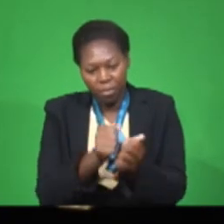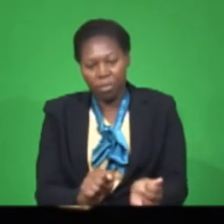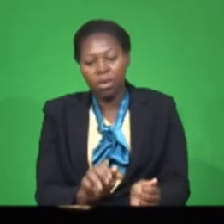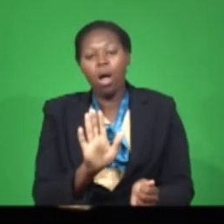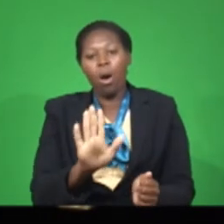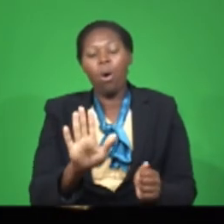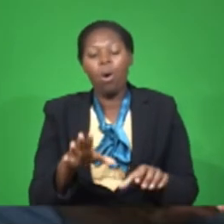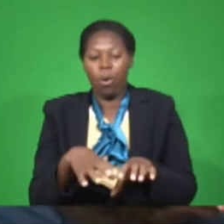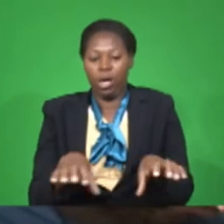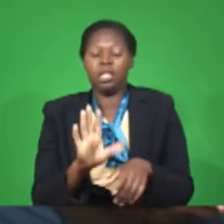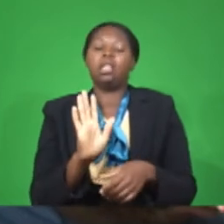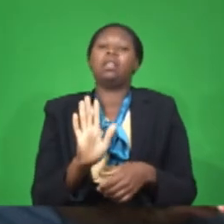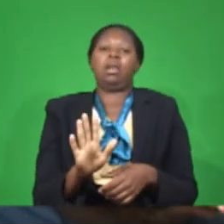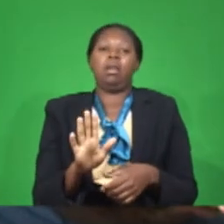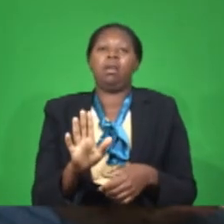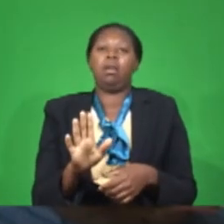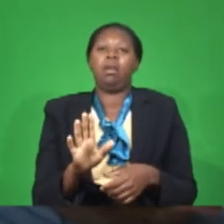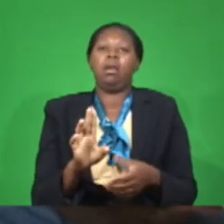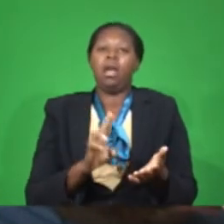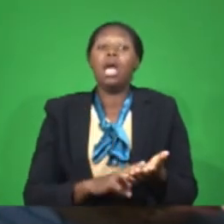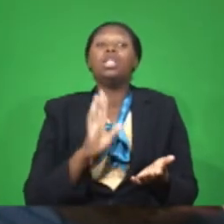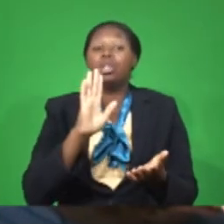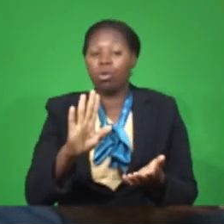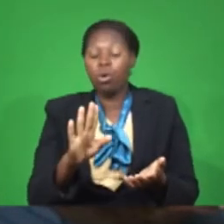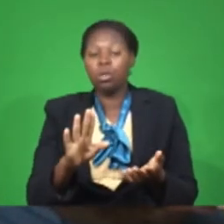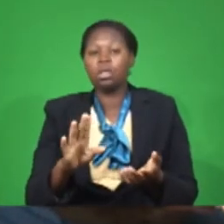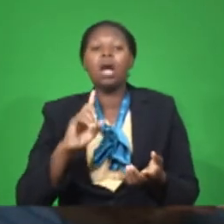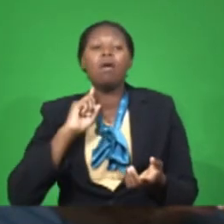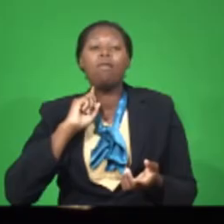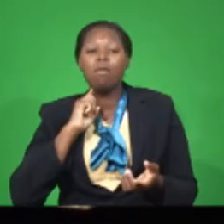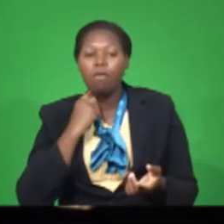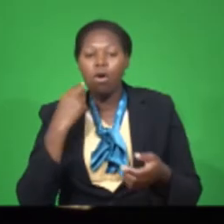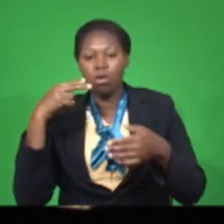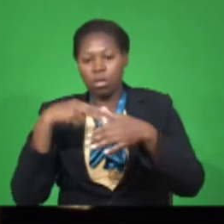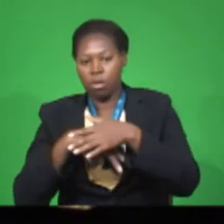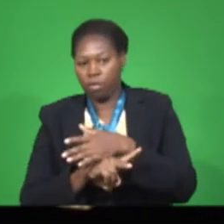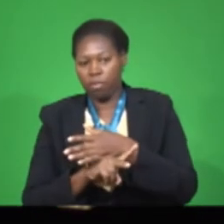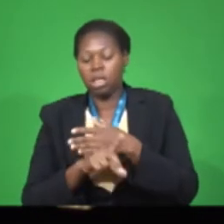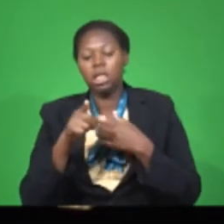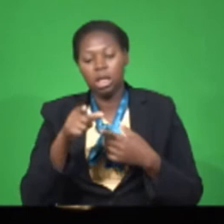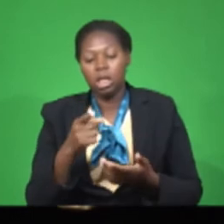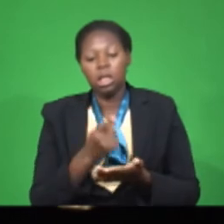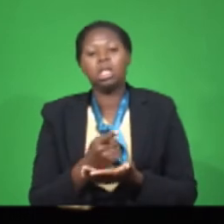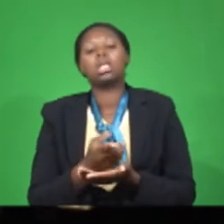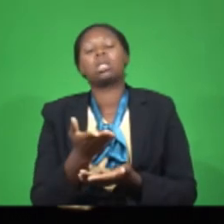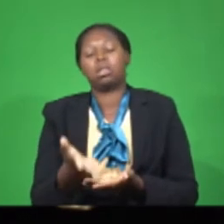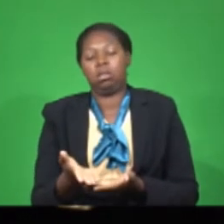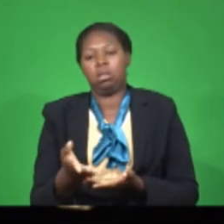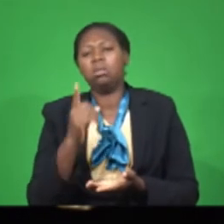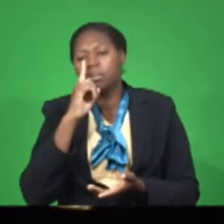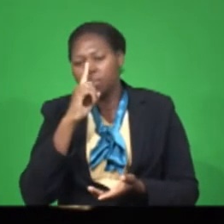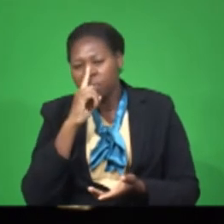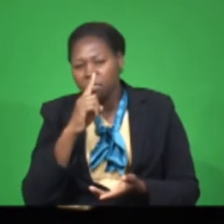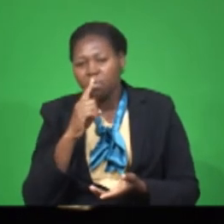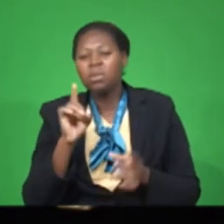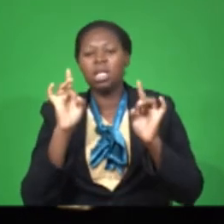zvichafamba sei kana kuenda kuvavuki. Alright. Saka zvese izvozvo Manasa aita iye achiroya uko achiita aine